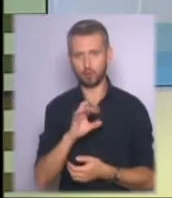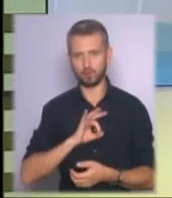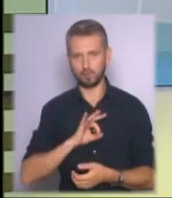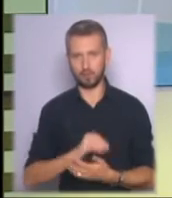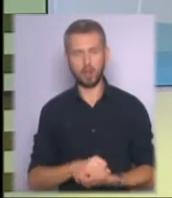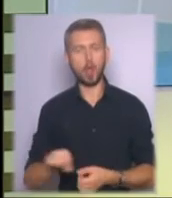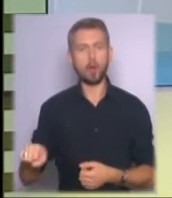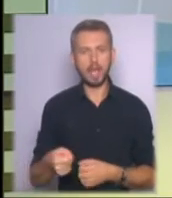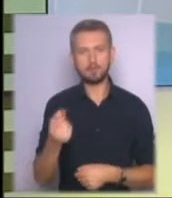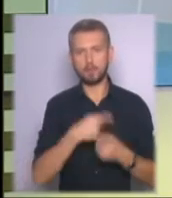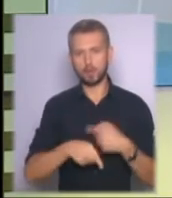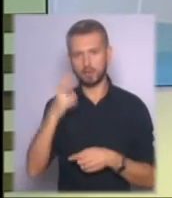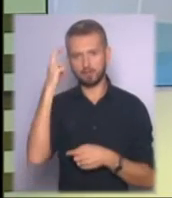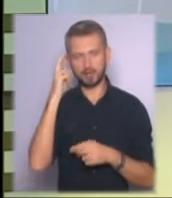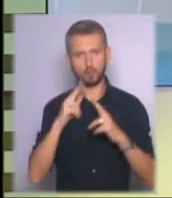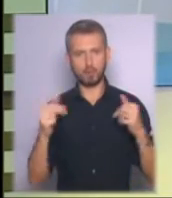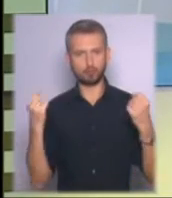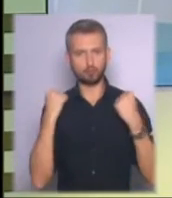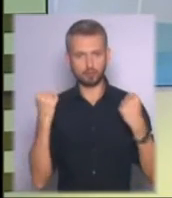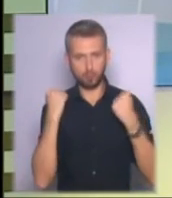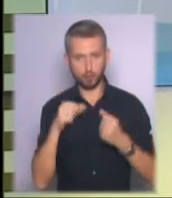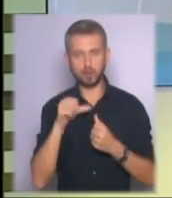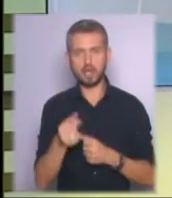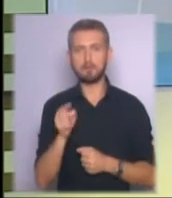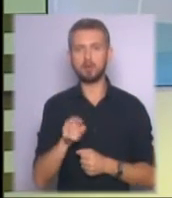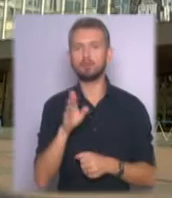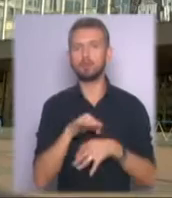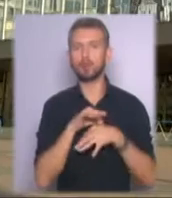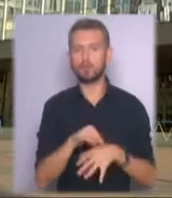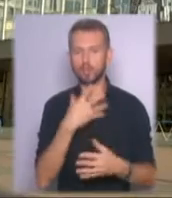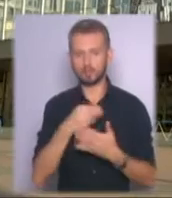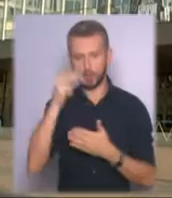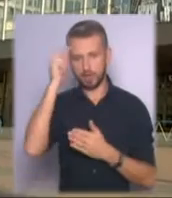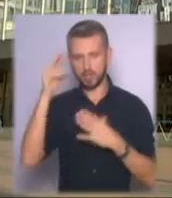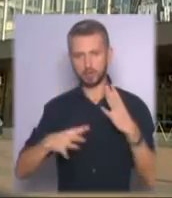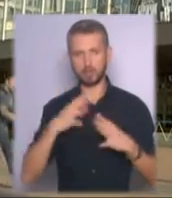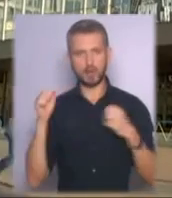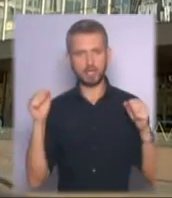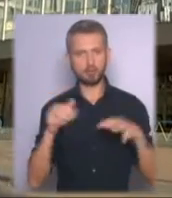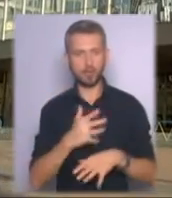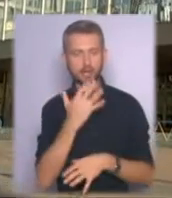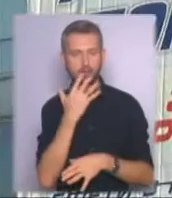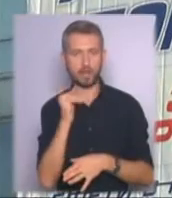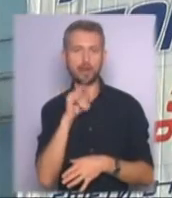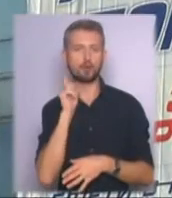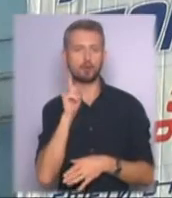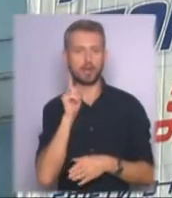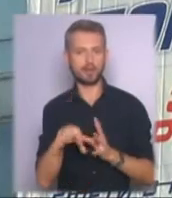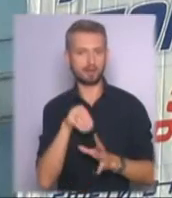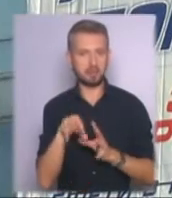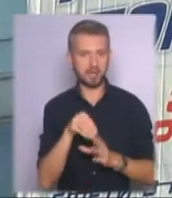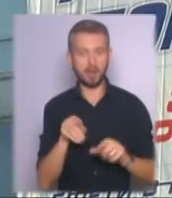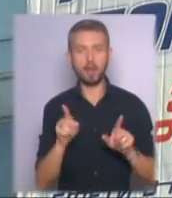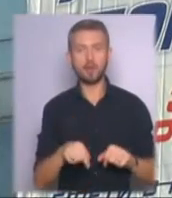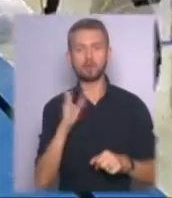Хокей повернувся до столичного палацу спорту. Саме тут проводитимуть свої навчально-тренувальні збори національна та юнацька збірні, а